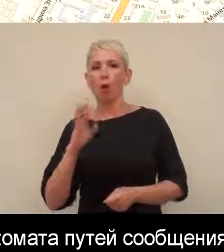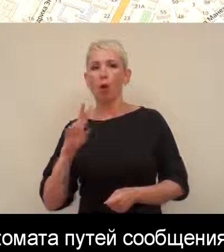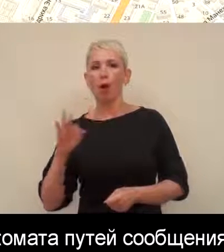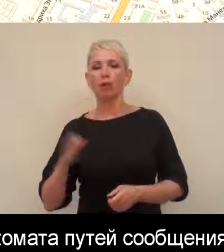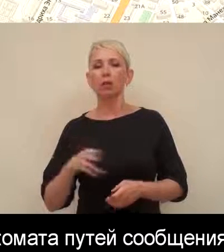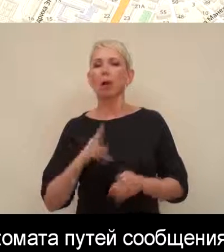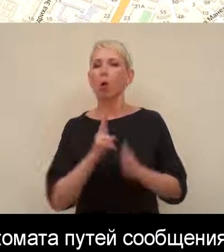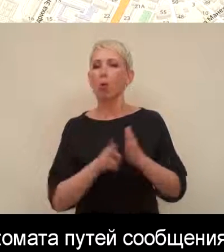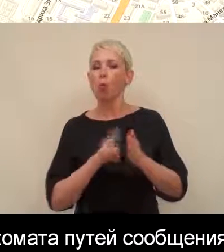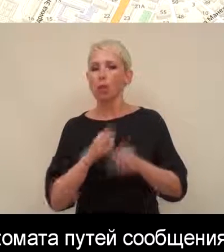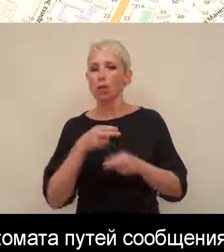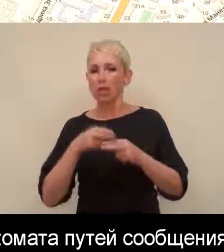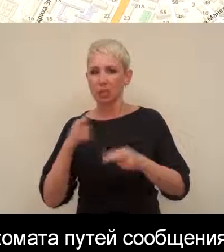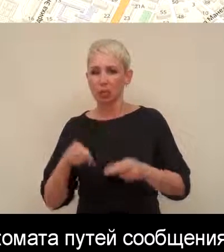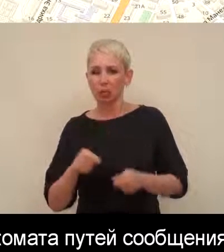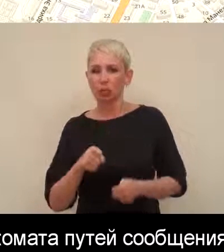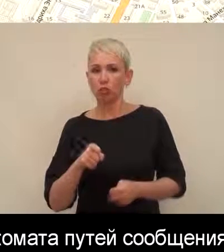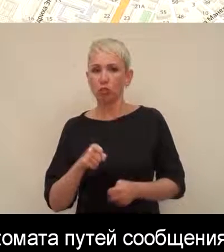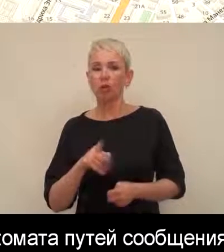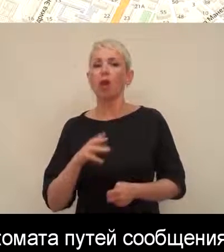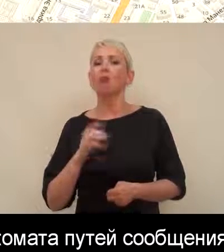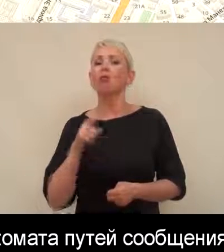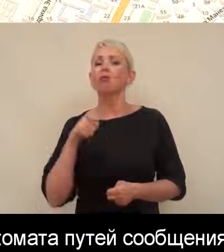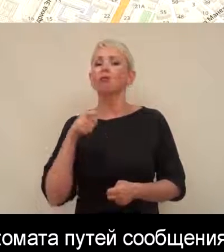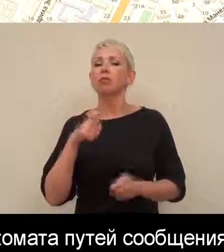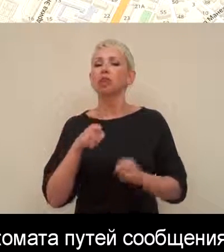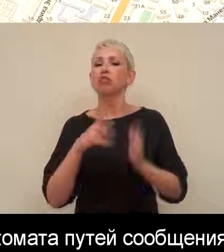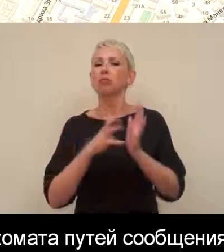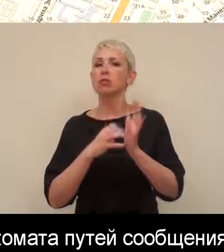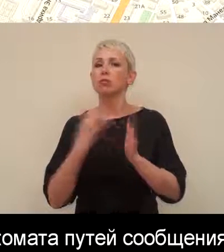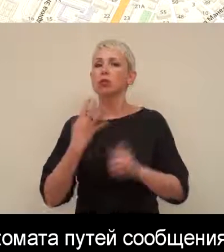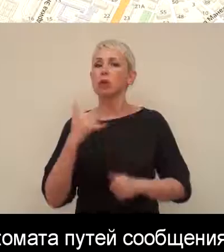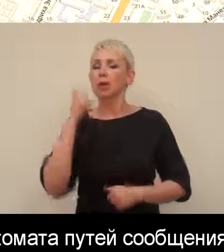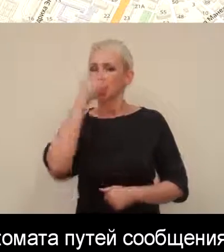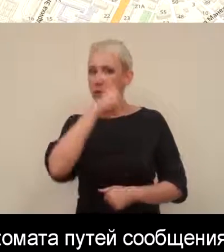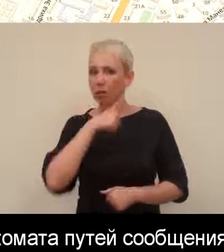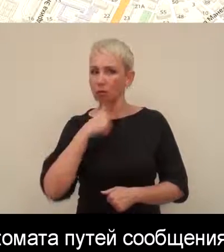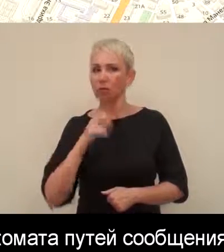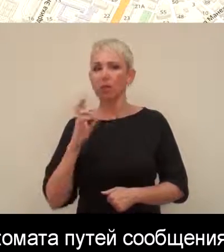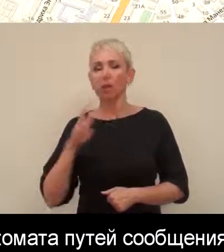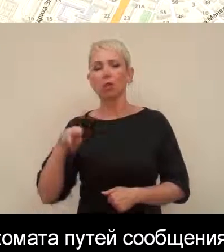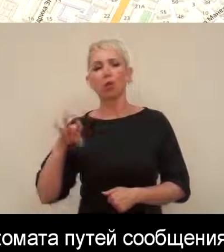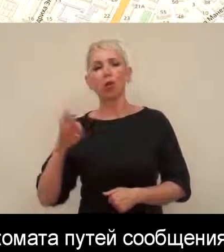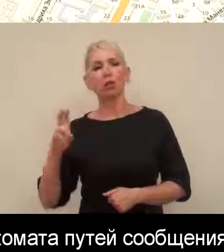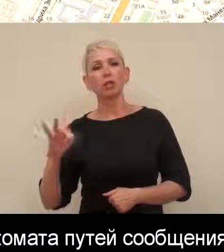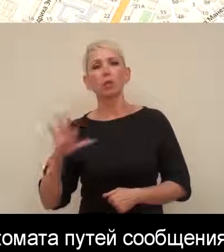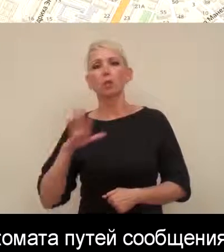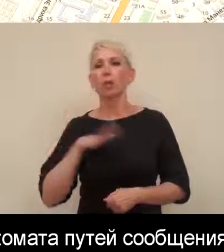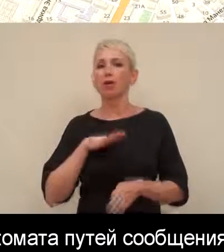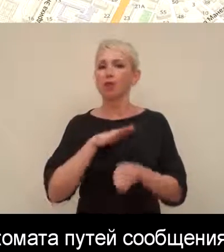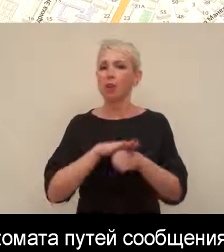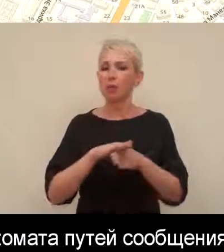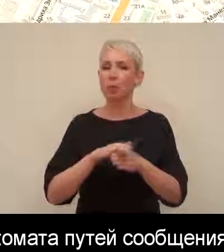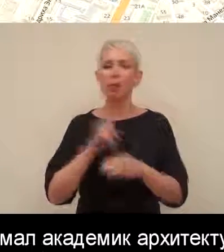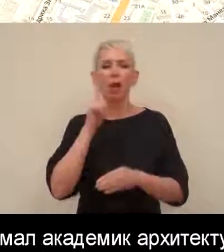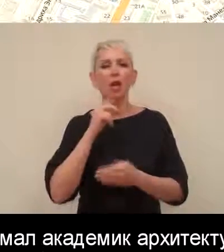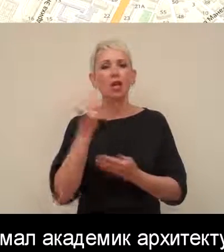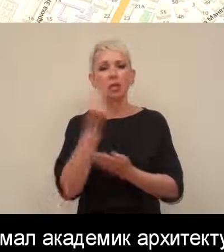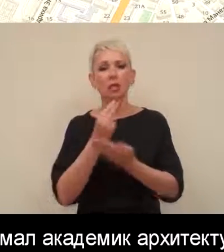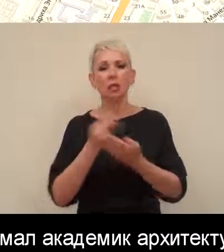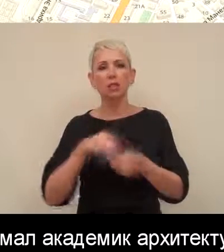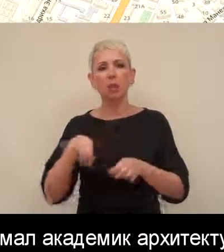путей сообщения, в 1945 году Николаем Троицким был выполнен эскизный проект,